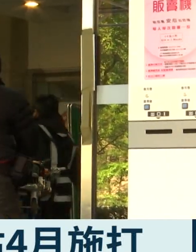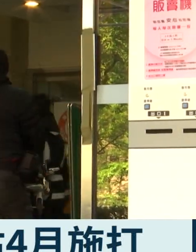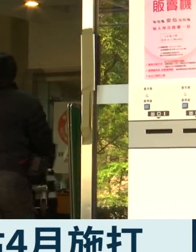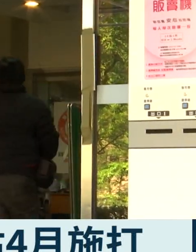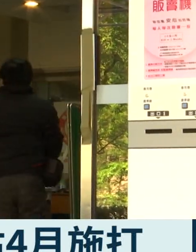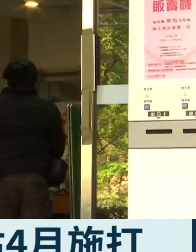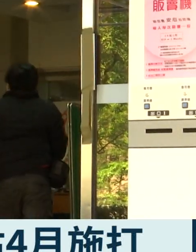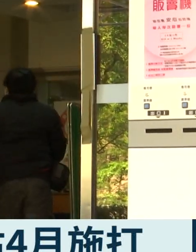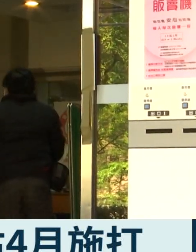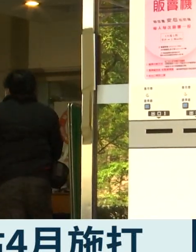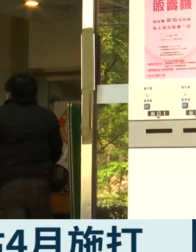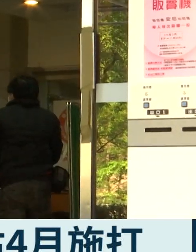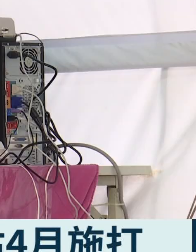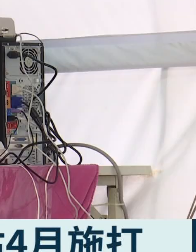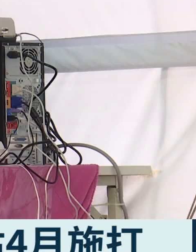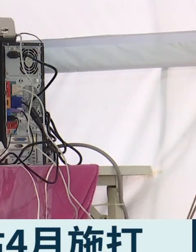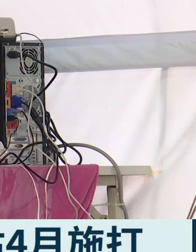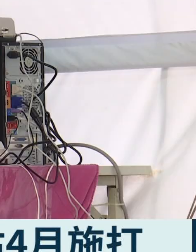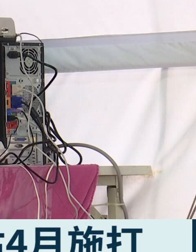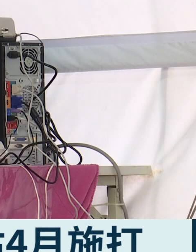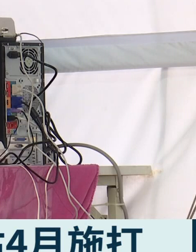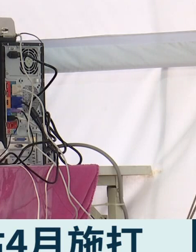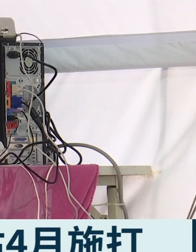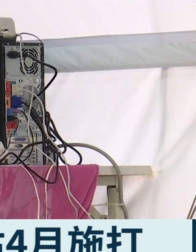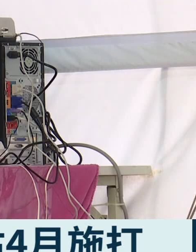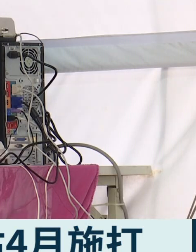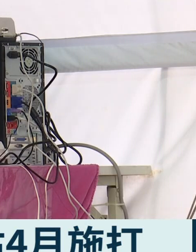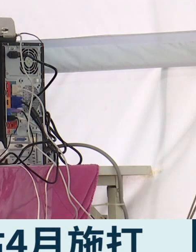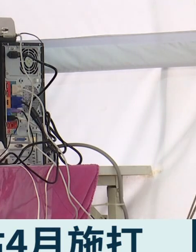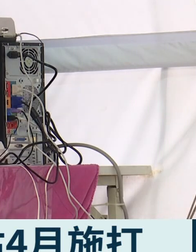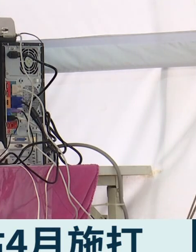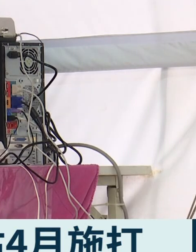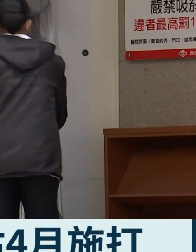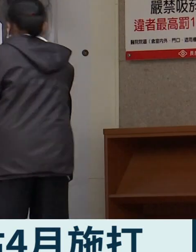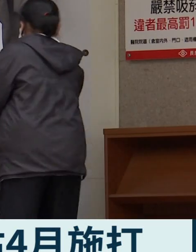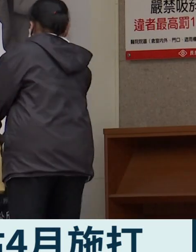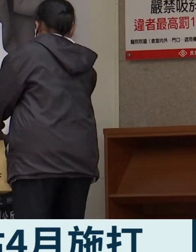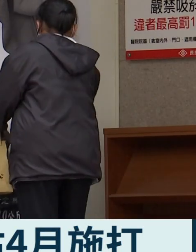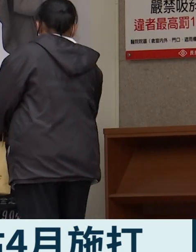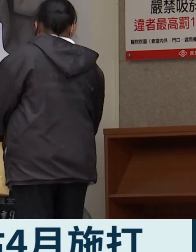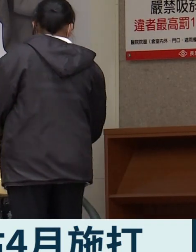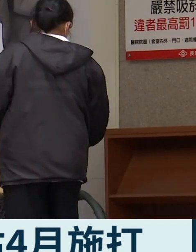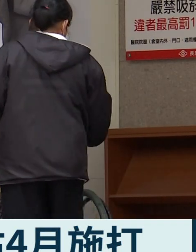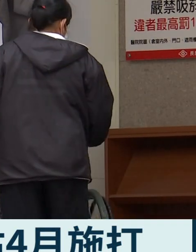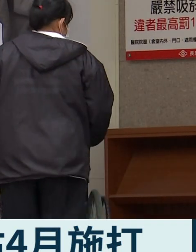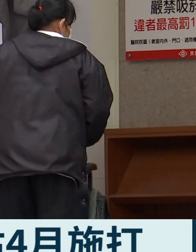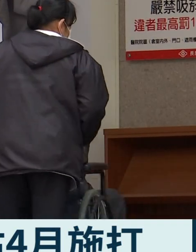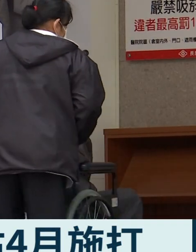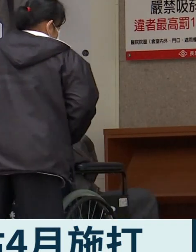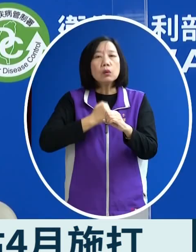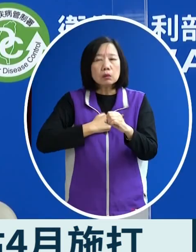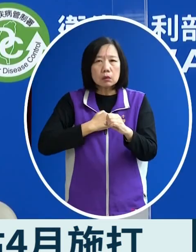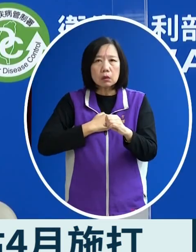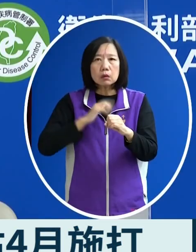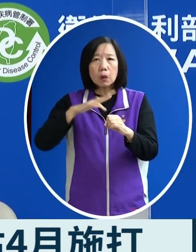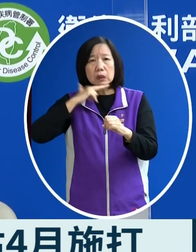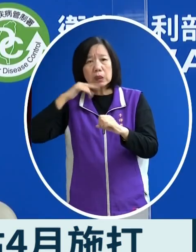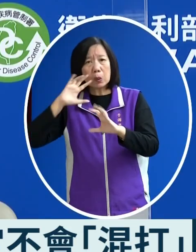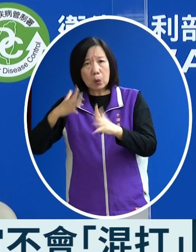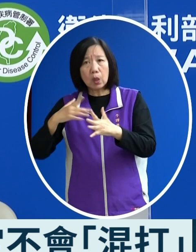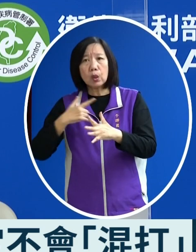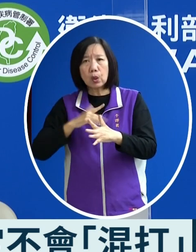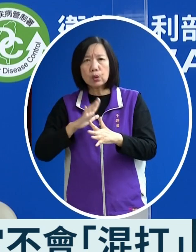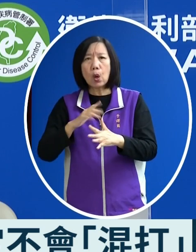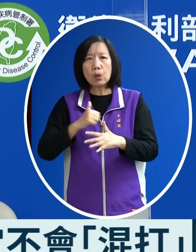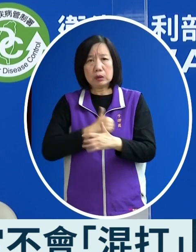不过指挥中心也坦言，下一批 AZ 疫苗何时到货真的不知道。不过确定的是不会混打。 英国好像有在